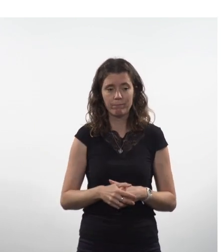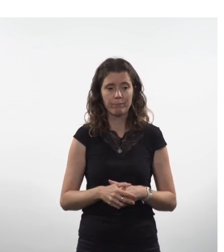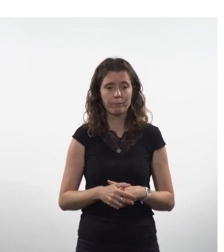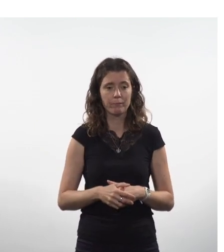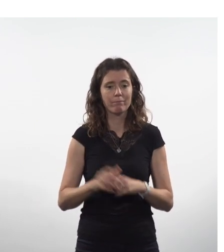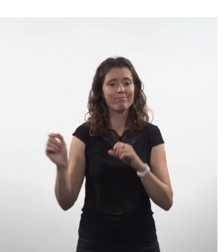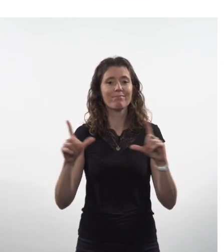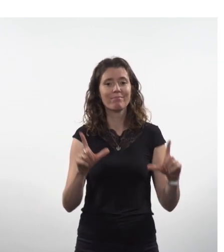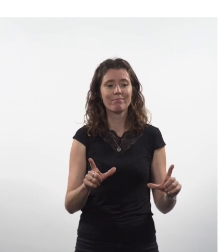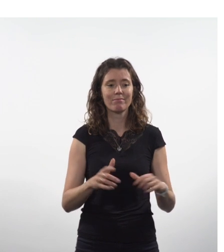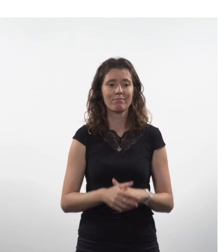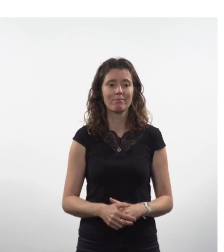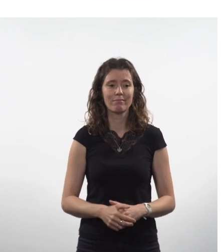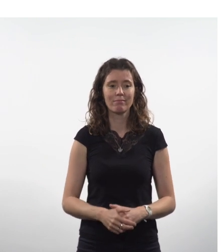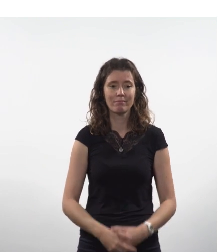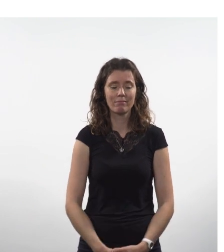Diapo suivante.